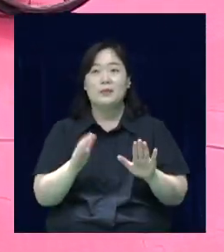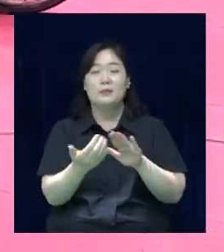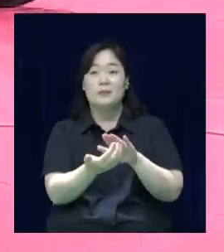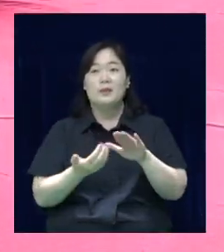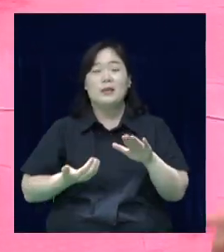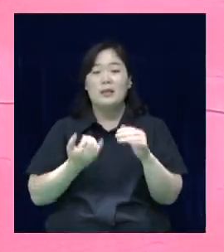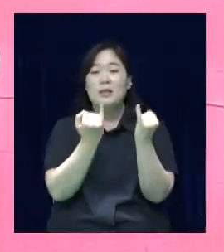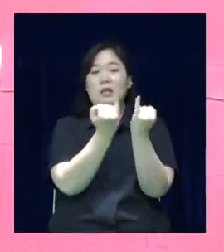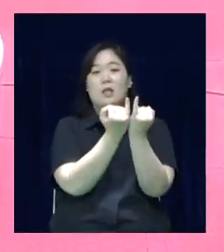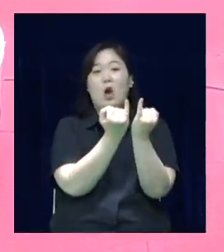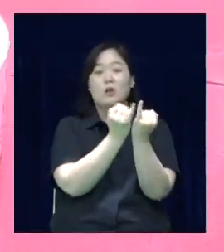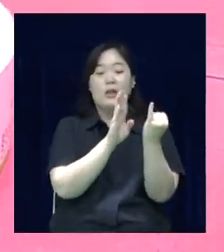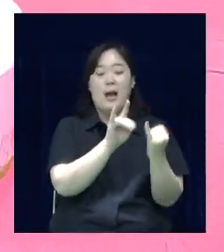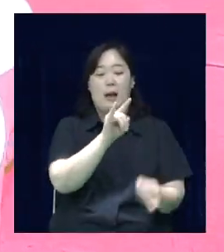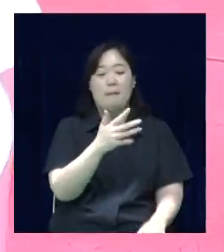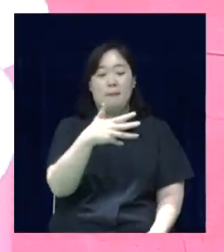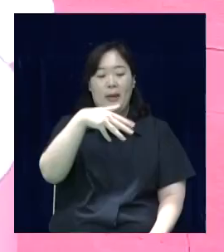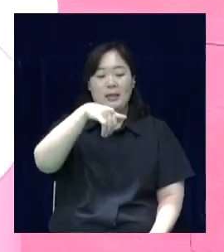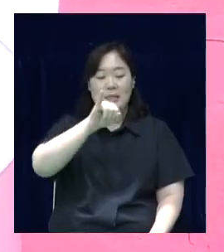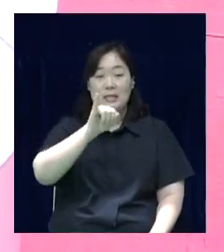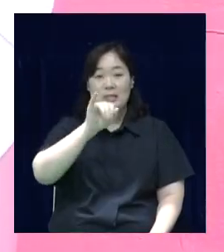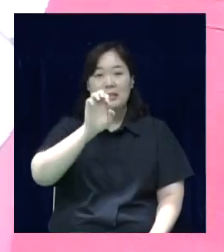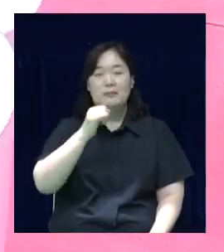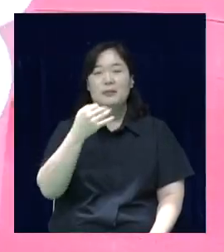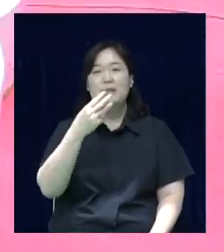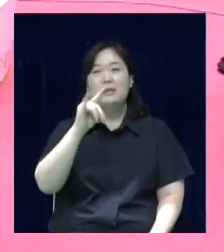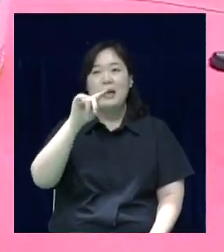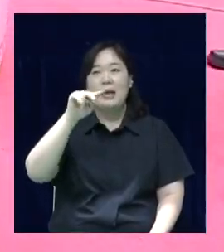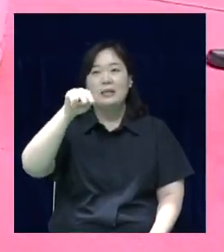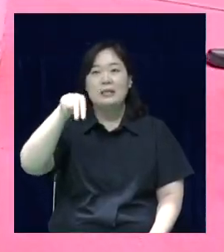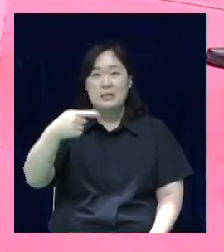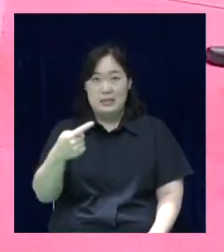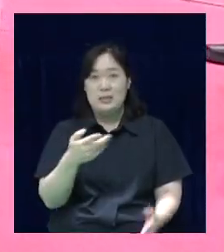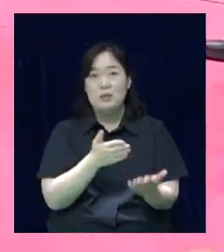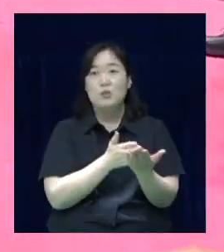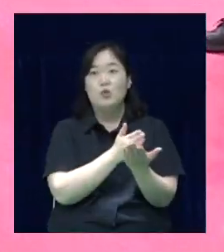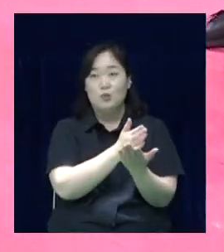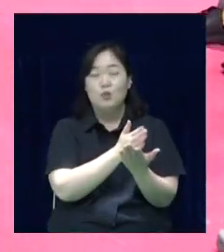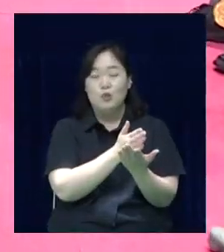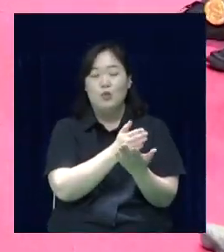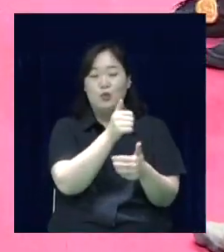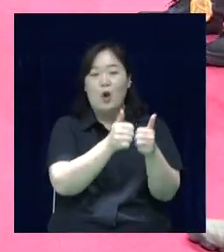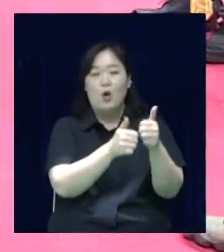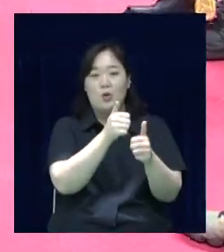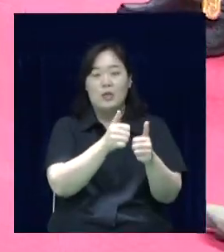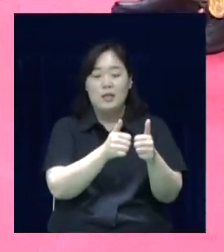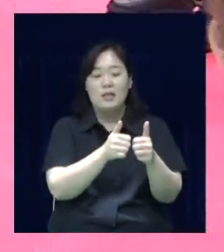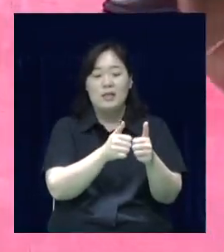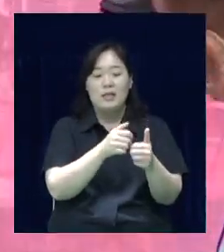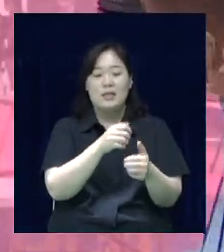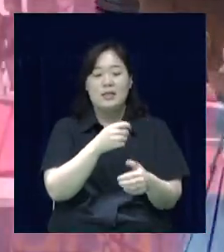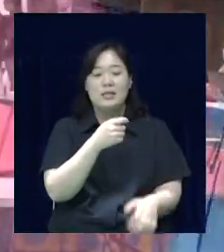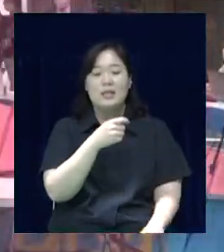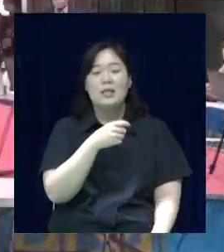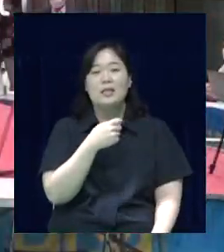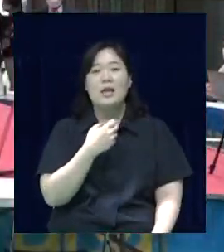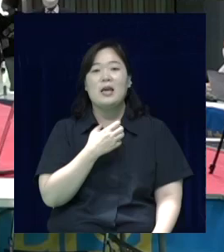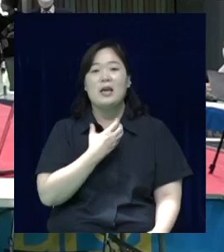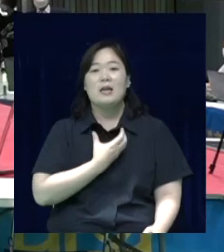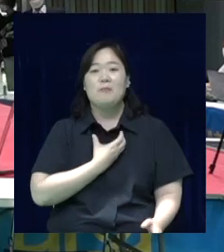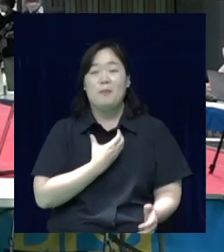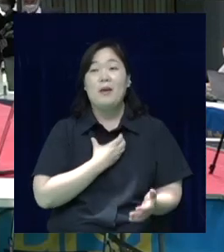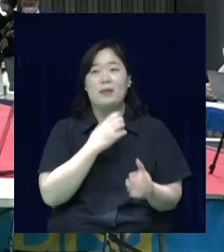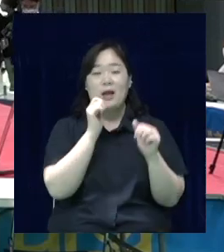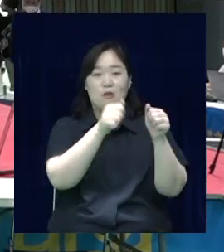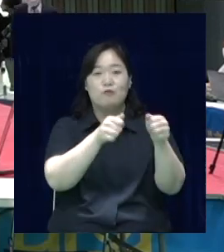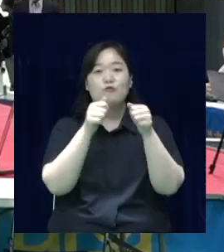벤치프레스부 여자부에 대한 시상이 이어지는 상황인데 벤치프레스부 같은 경우에 장애 유형은 좀 이제 절단 및 기타 장애로 이제 통합이